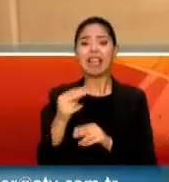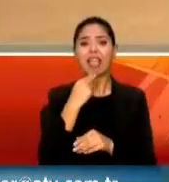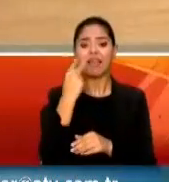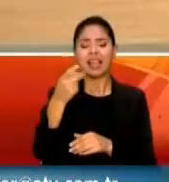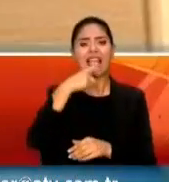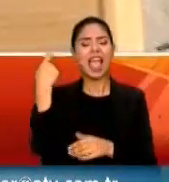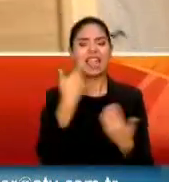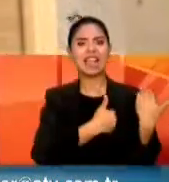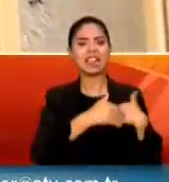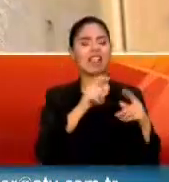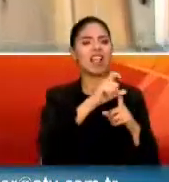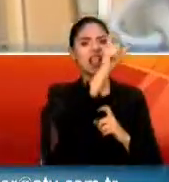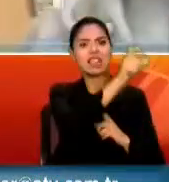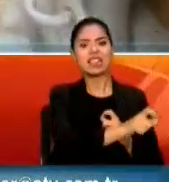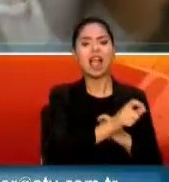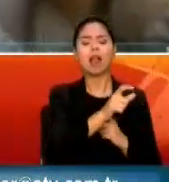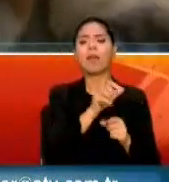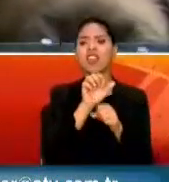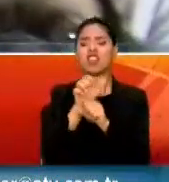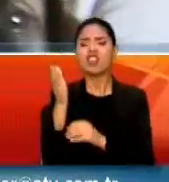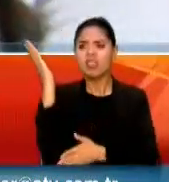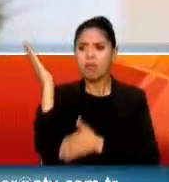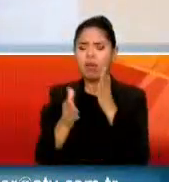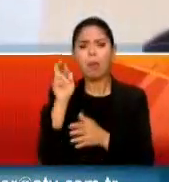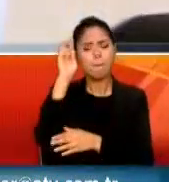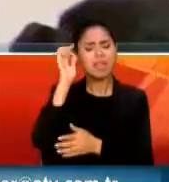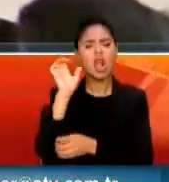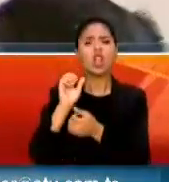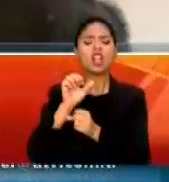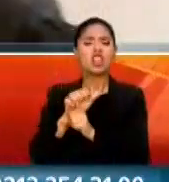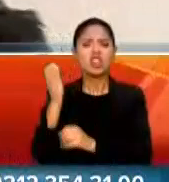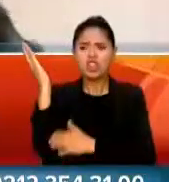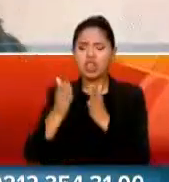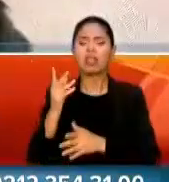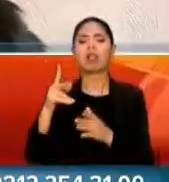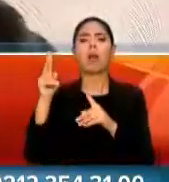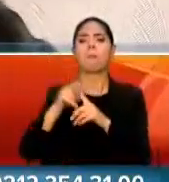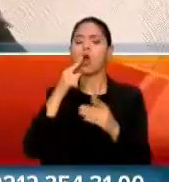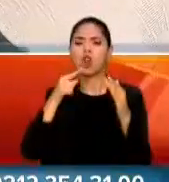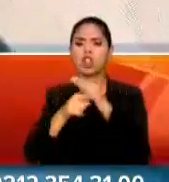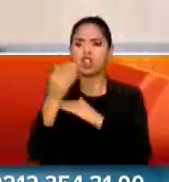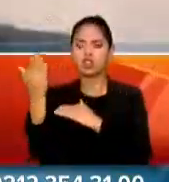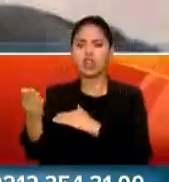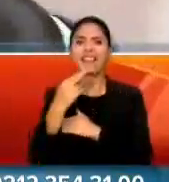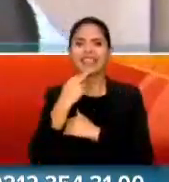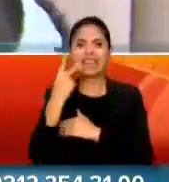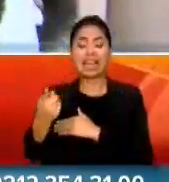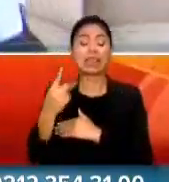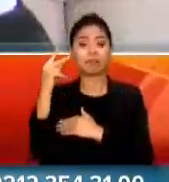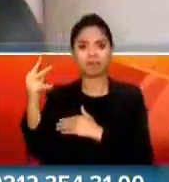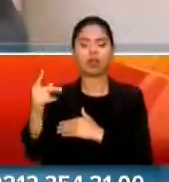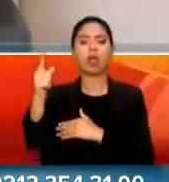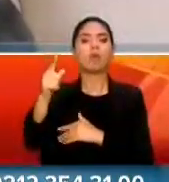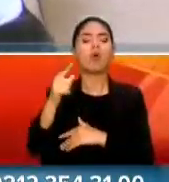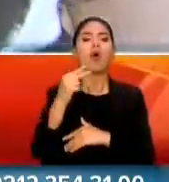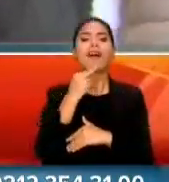sevgilisi Selman Taşdelen'den gördüğü fiziksel ve psikolojik şiddet nedeniyle polise şikayette bulunmuştu. Selman Taşdelen